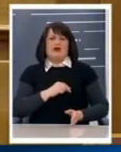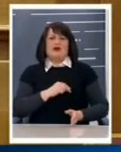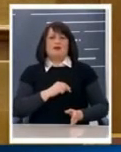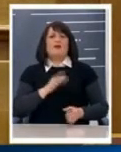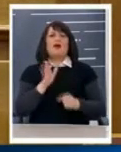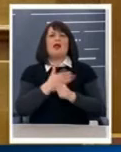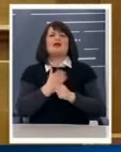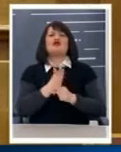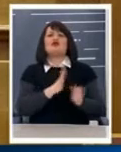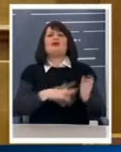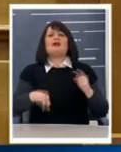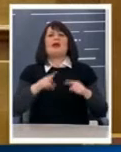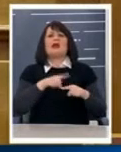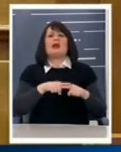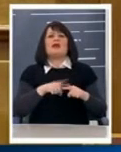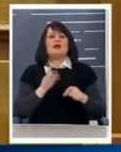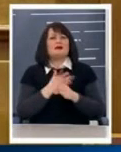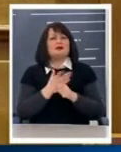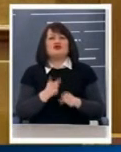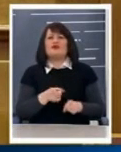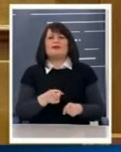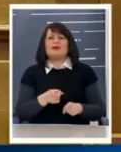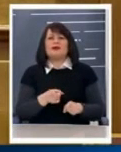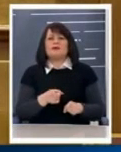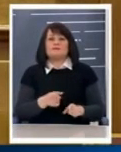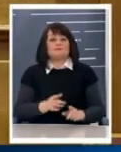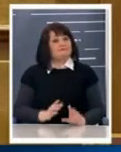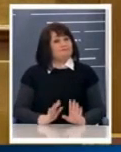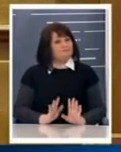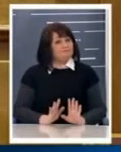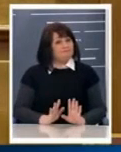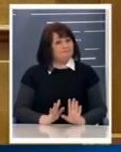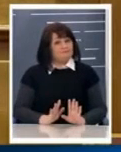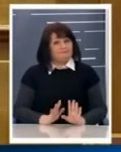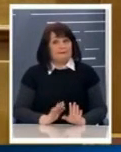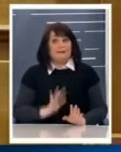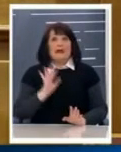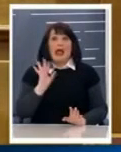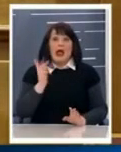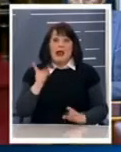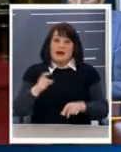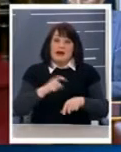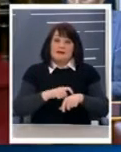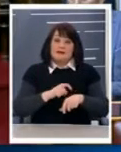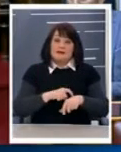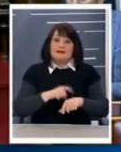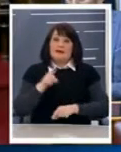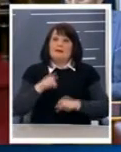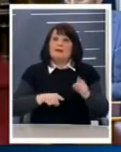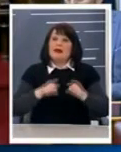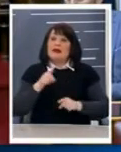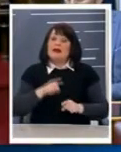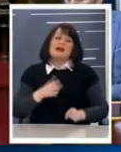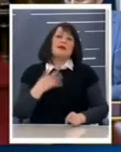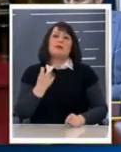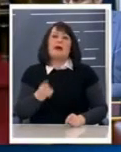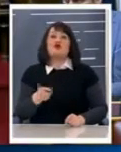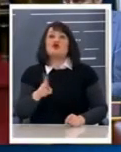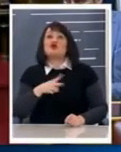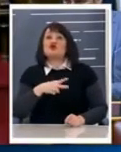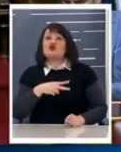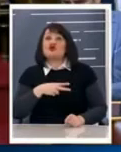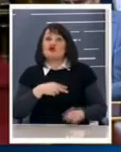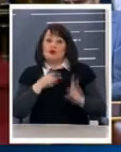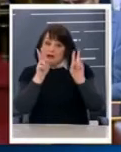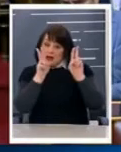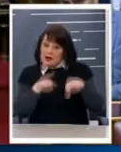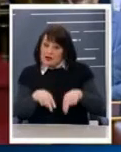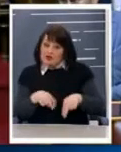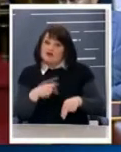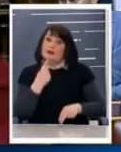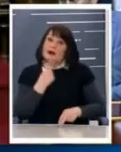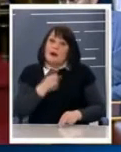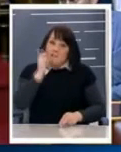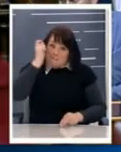καταστρεφόταν. Λοιπόν, και αν στην αίθουσα αυτή υπάρχουν κάποιοι που κάνουν κάτι σωστό, να το αναγνωρίζουμε.